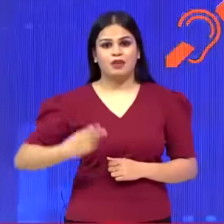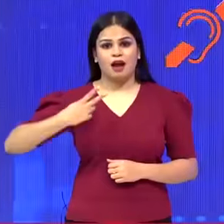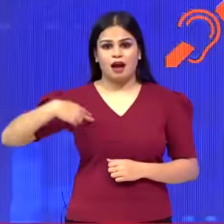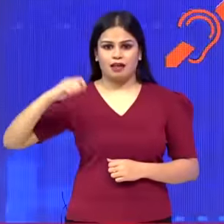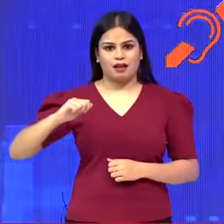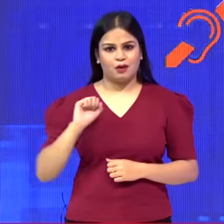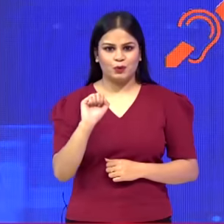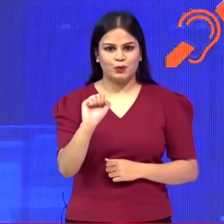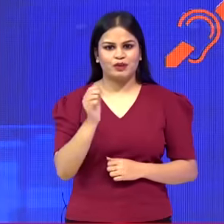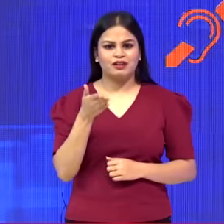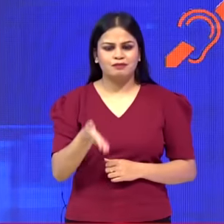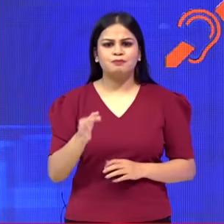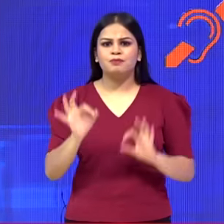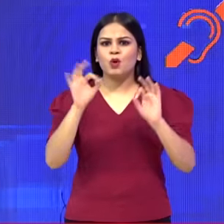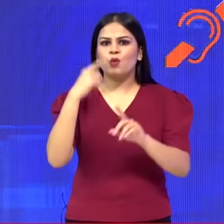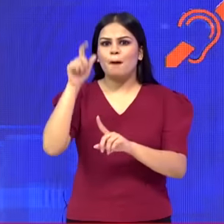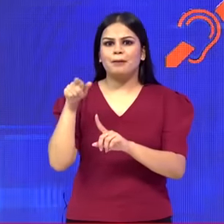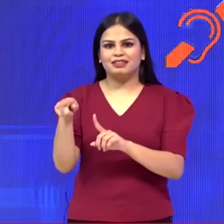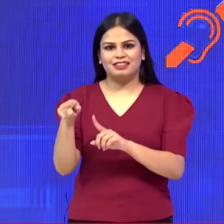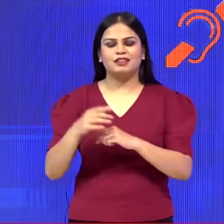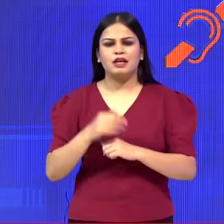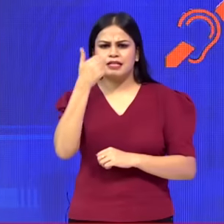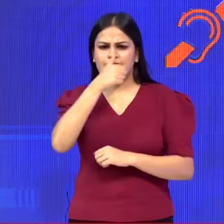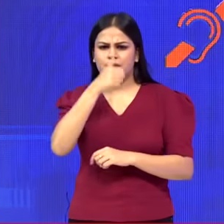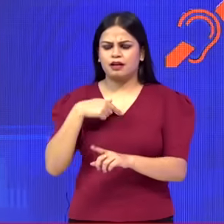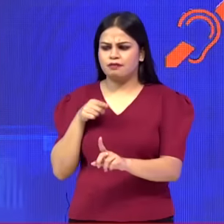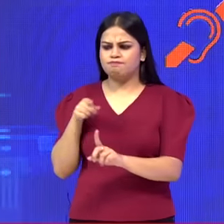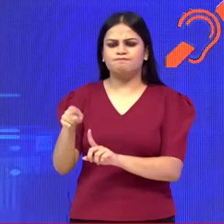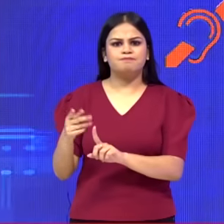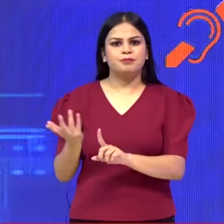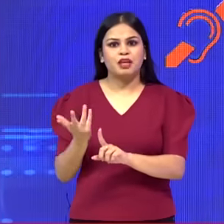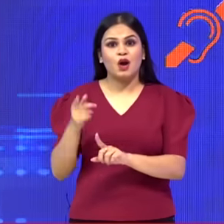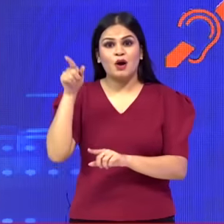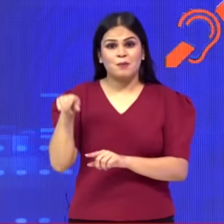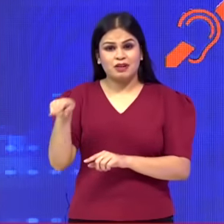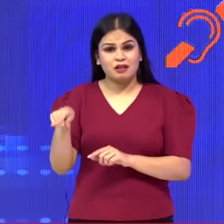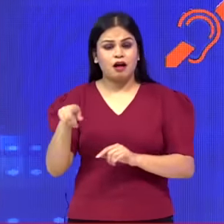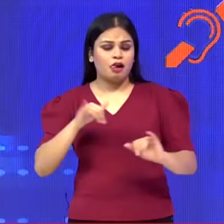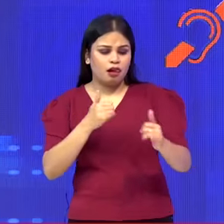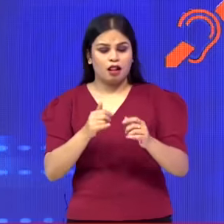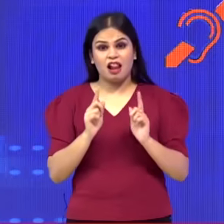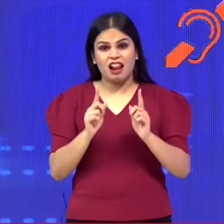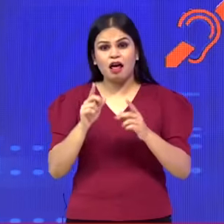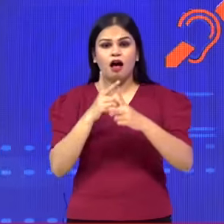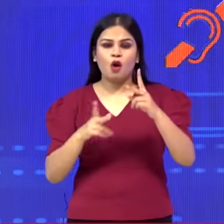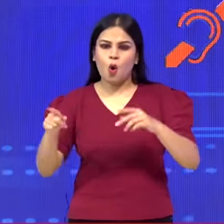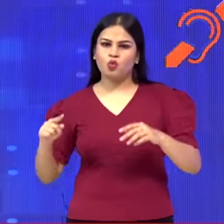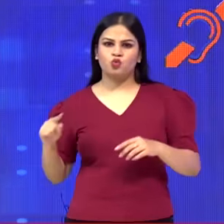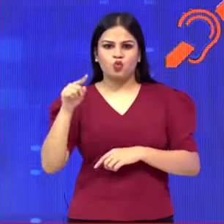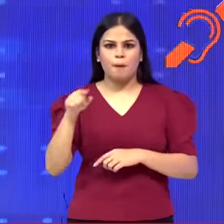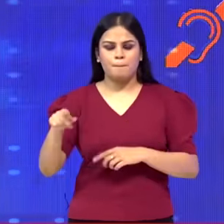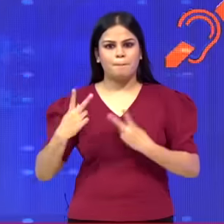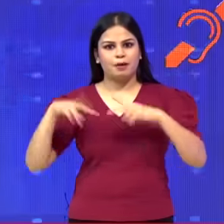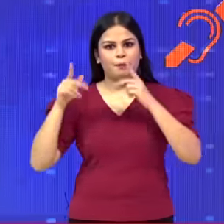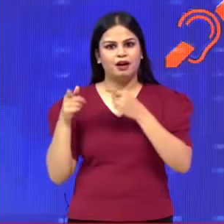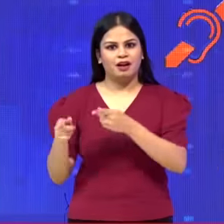आपकी अदालत में सुपरस्टार सलमान खान पर इल्जाम है कि शरारत करने में ये सबसे आगे रहते